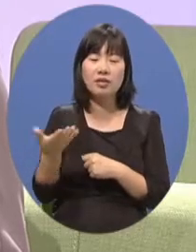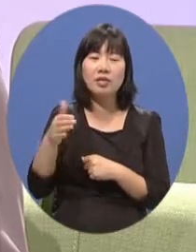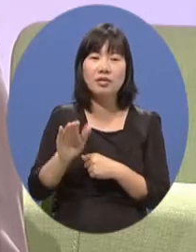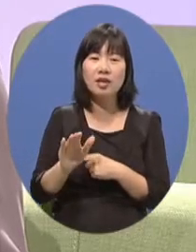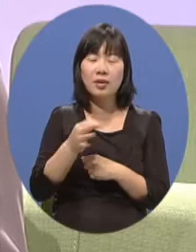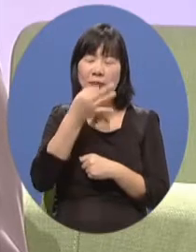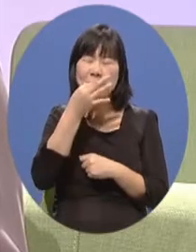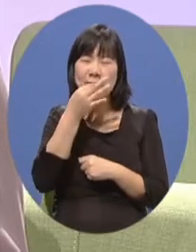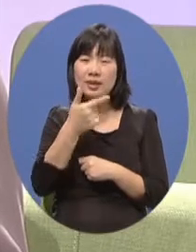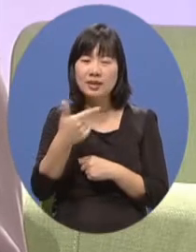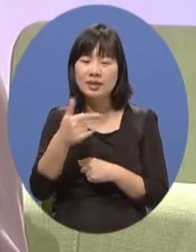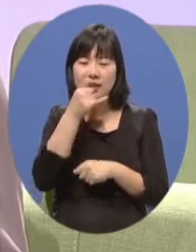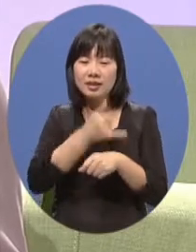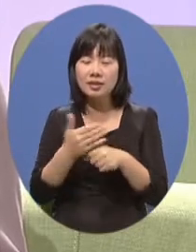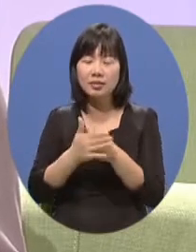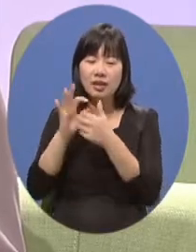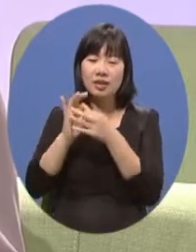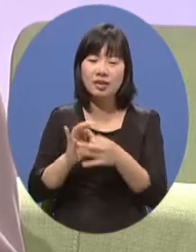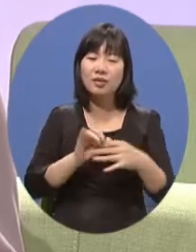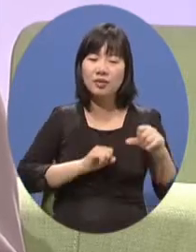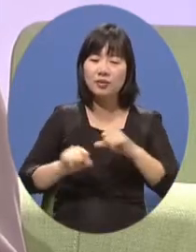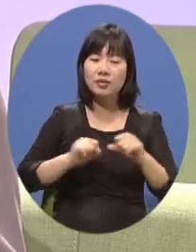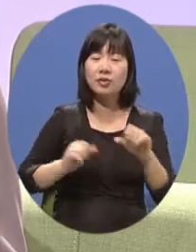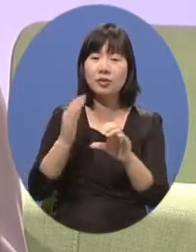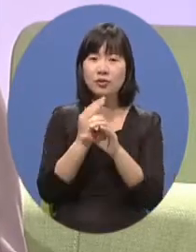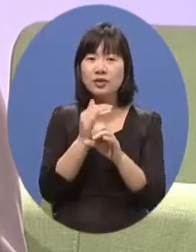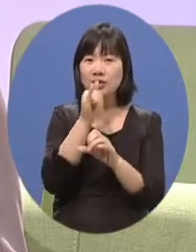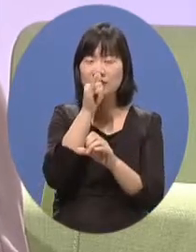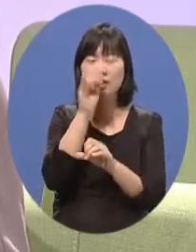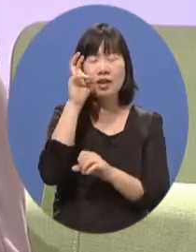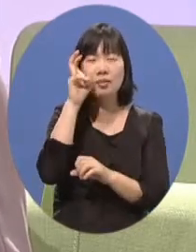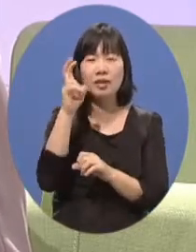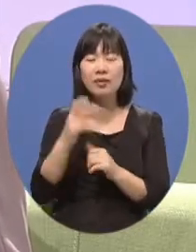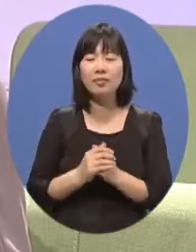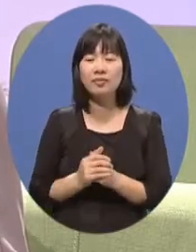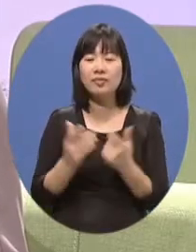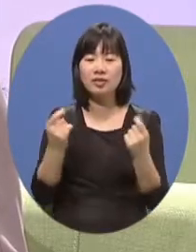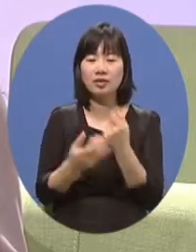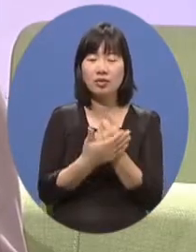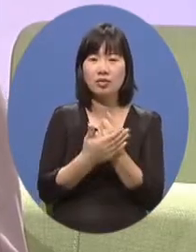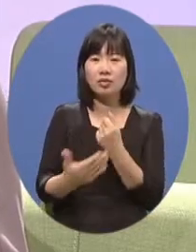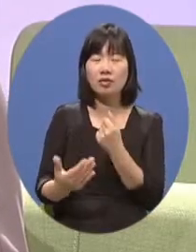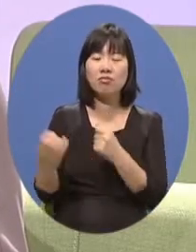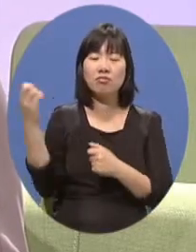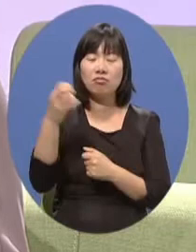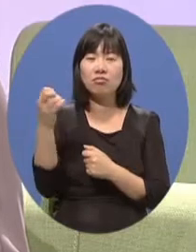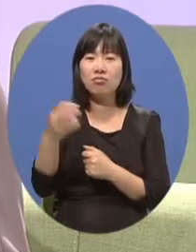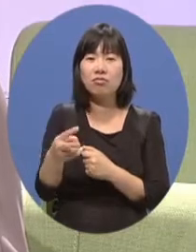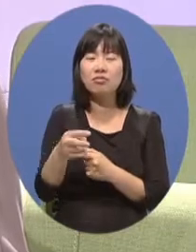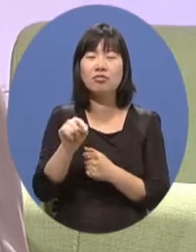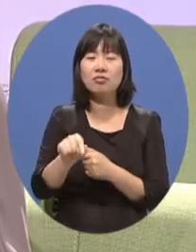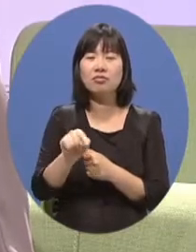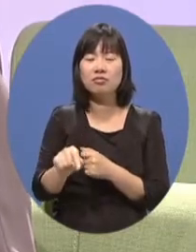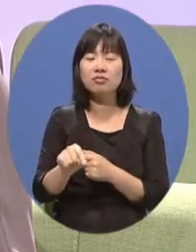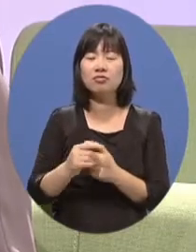욕심에 붙여가지고 계속 움직여 다니고 이제 그러죠. 이제 그래서 이제 자꾸 그